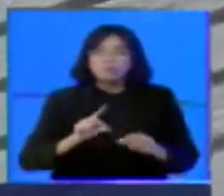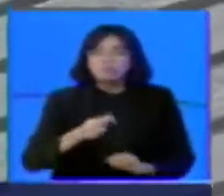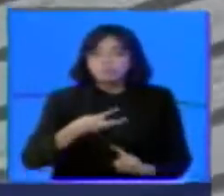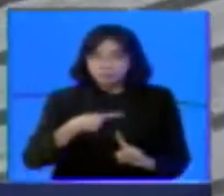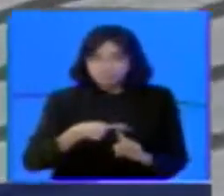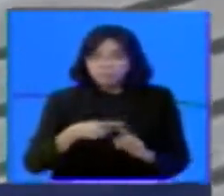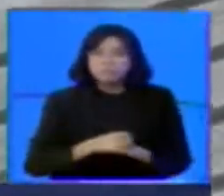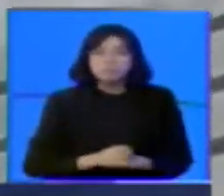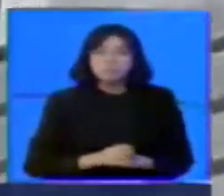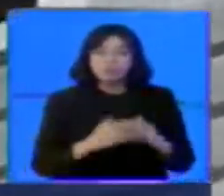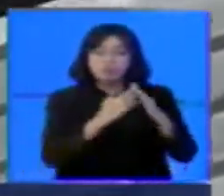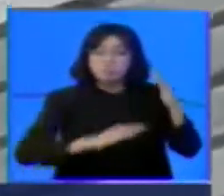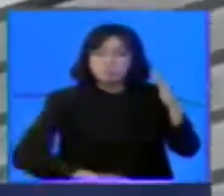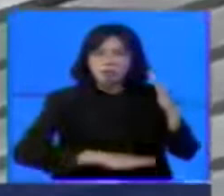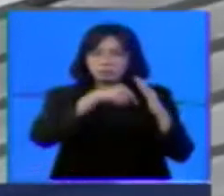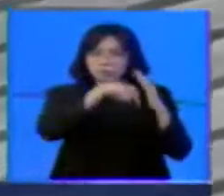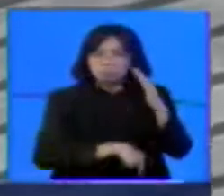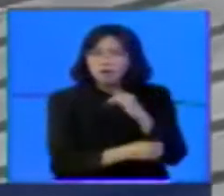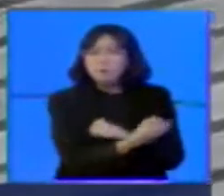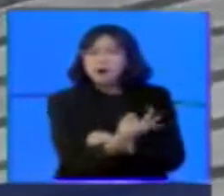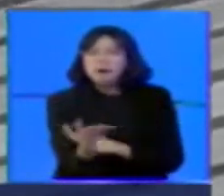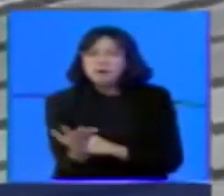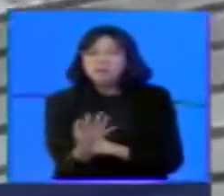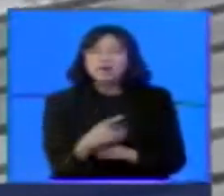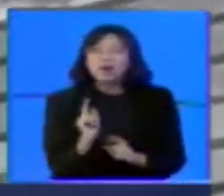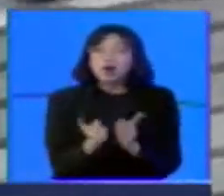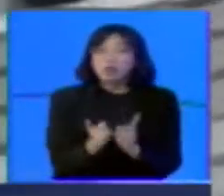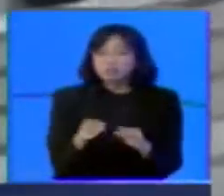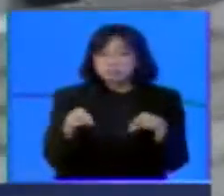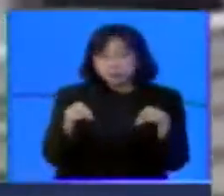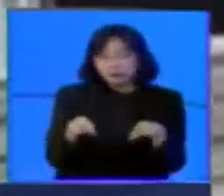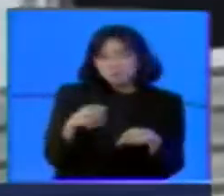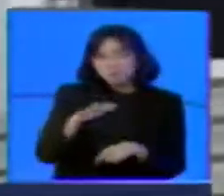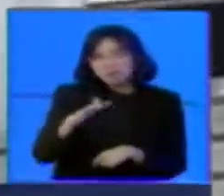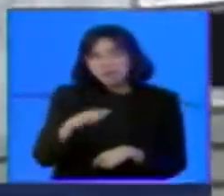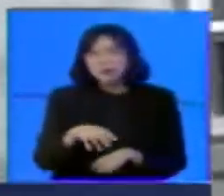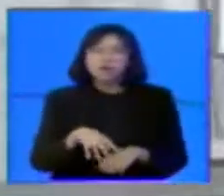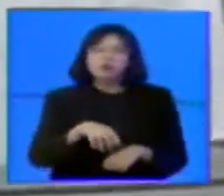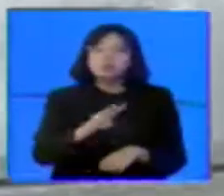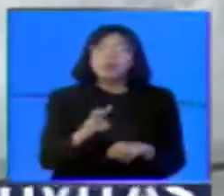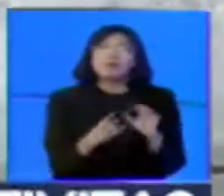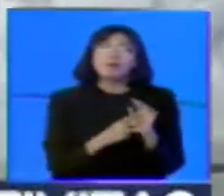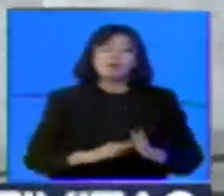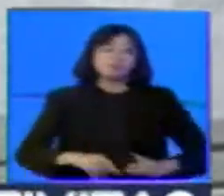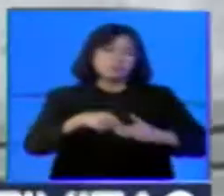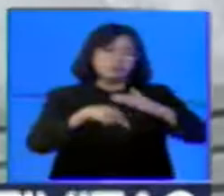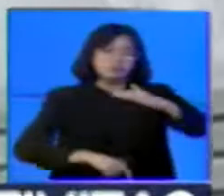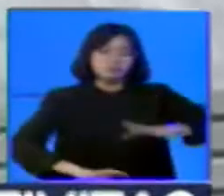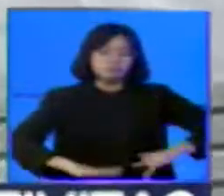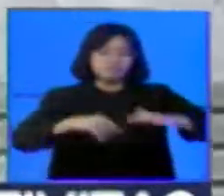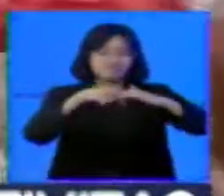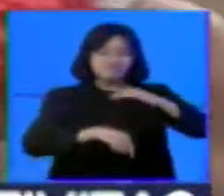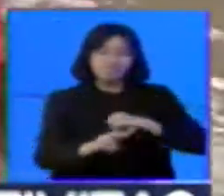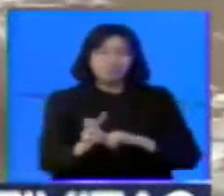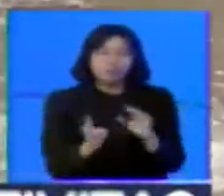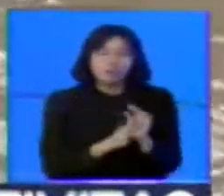Ketinggian banjir di rumah Ibu ini mencapai berapa meter? Sekarang jatuhnya sekitar 2 meteran kalau di itu.